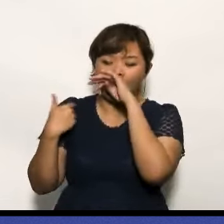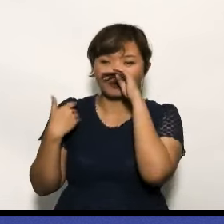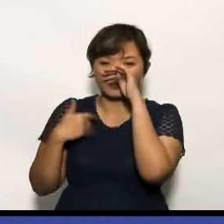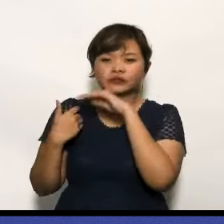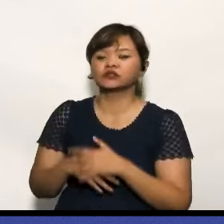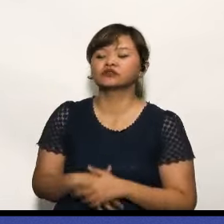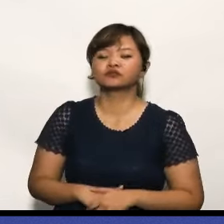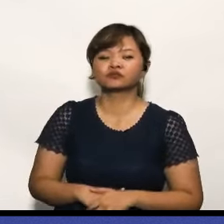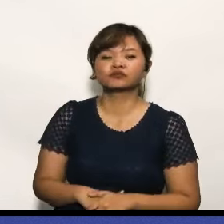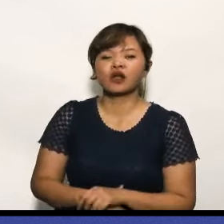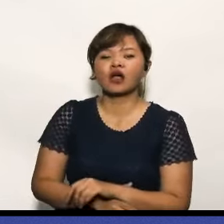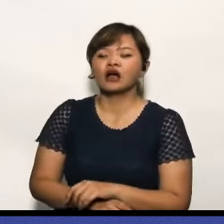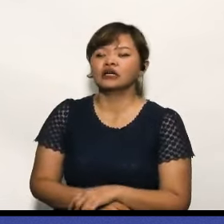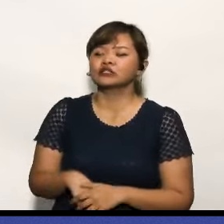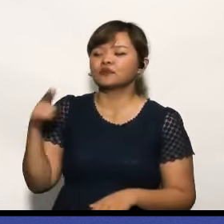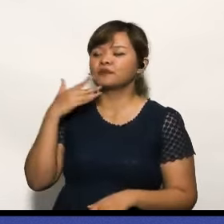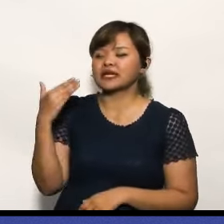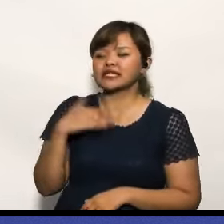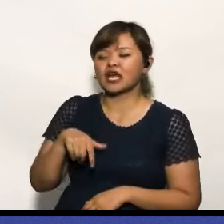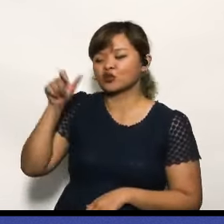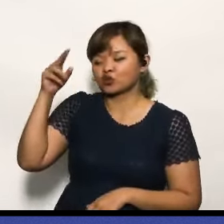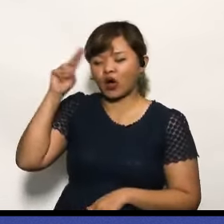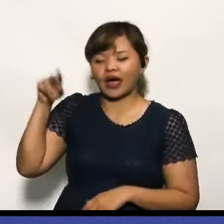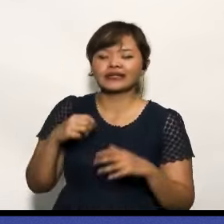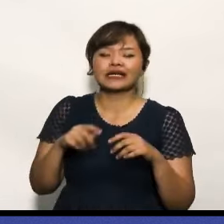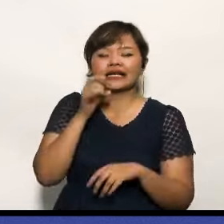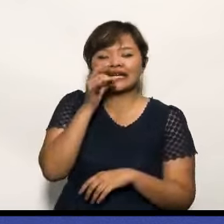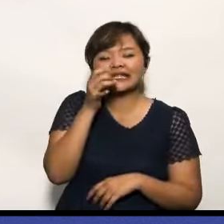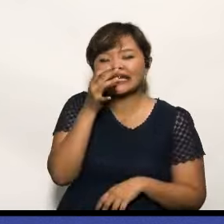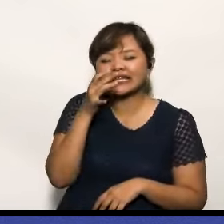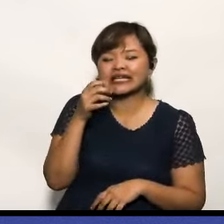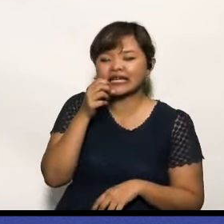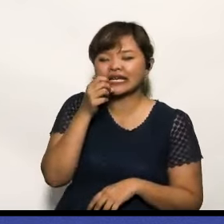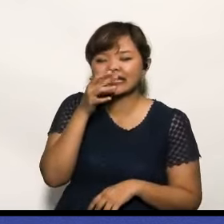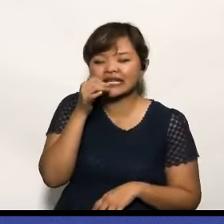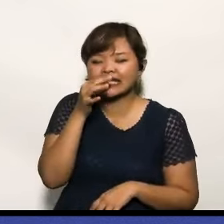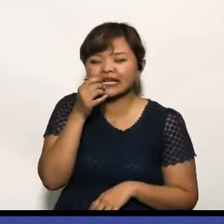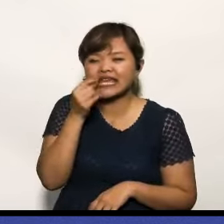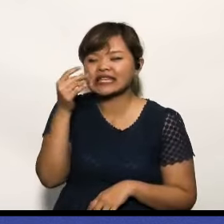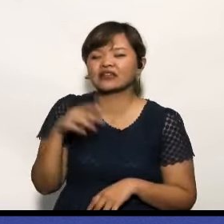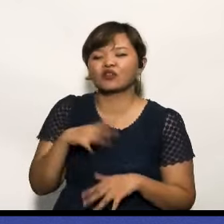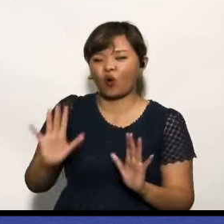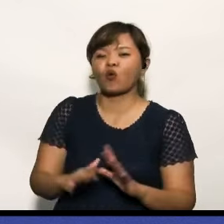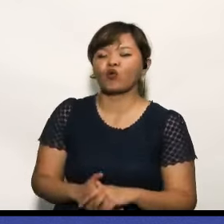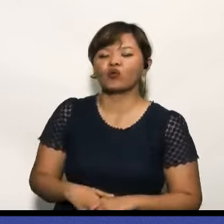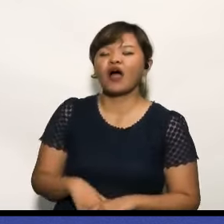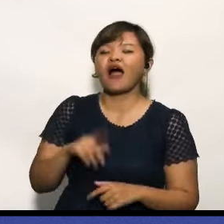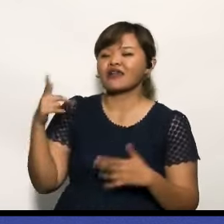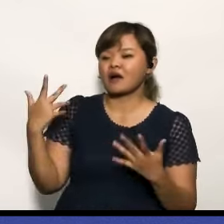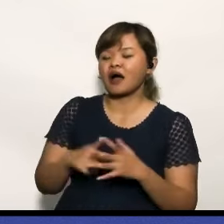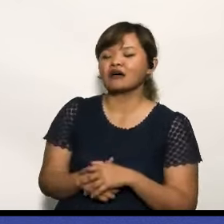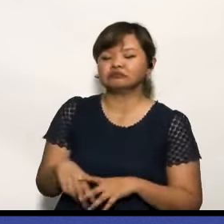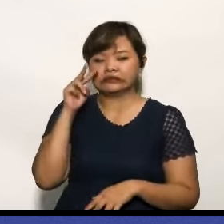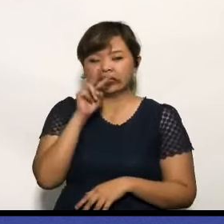gimana? Tukang kritik. Kerjanya itu cuma bisa kritik doang. Because apa?